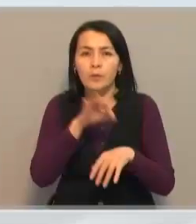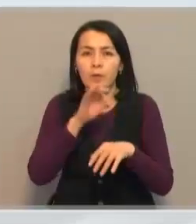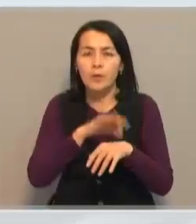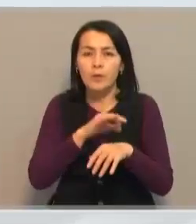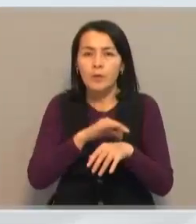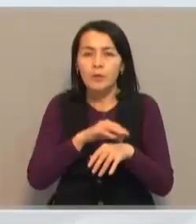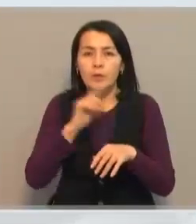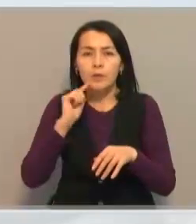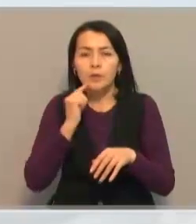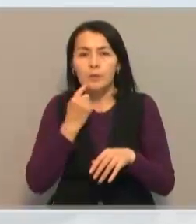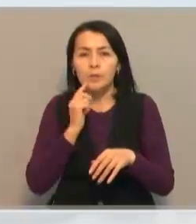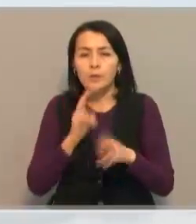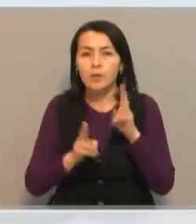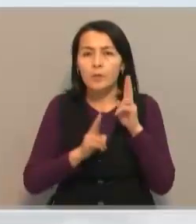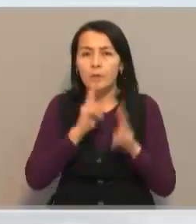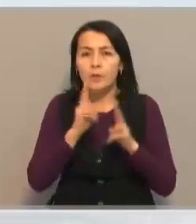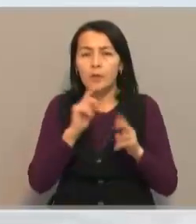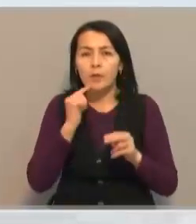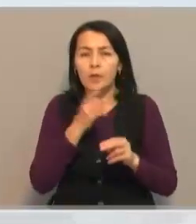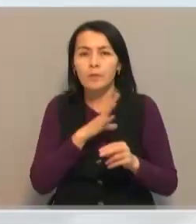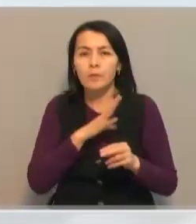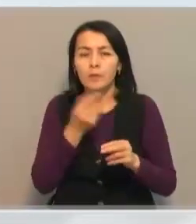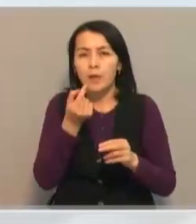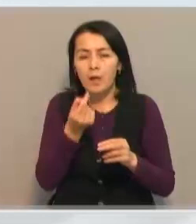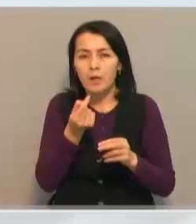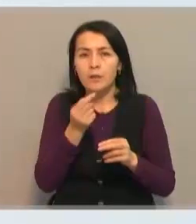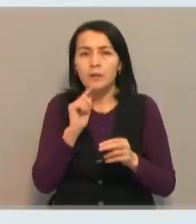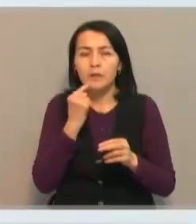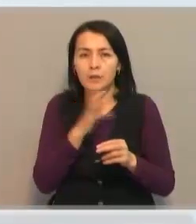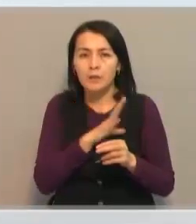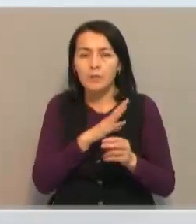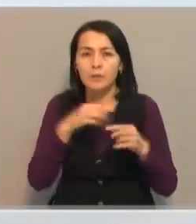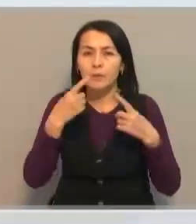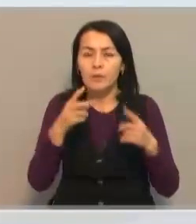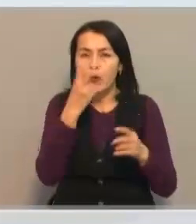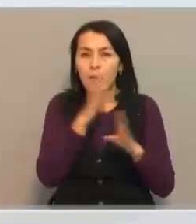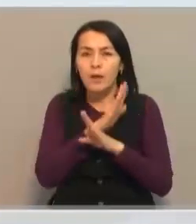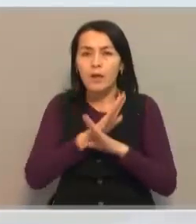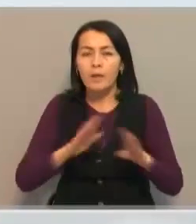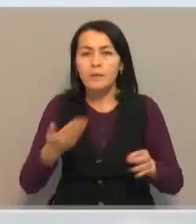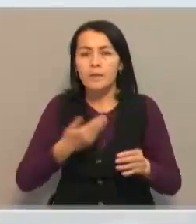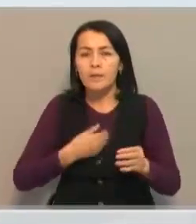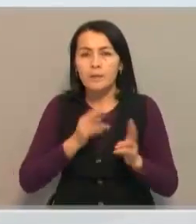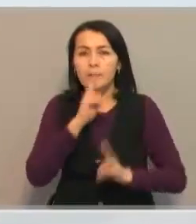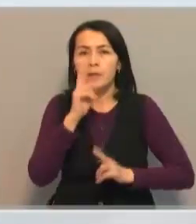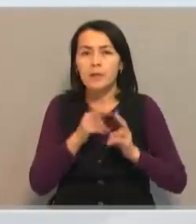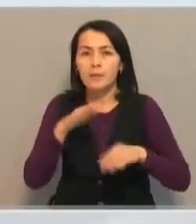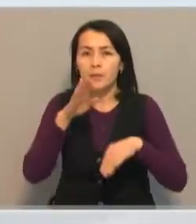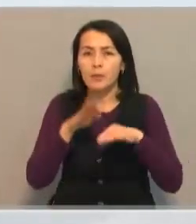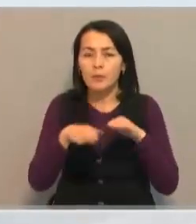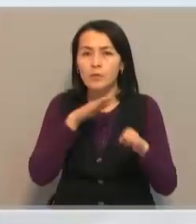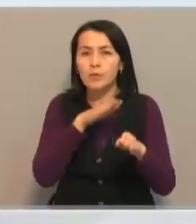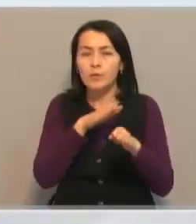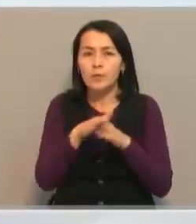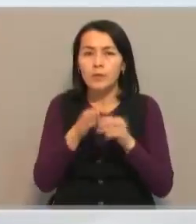күрделі сатысы болғандықтан ота күрделі болды. Біраз қиындықтар болды әрине, бірақ соған қарамастан біз операцияны сәтті